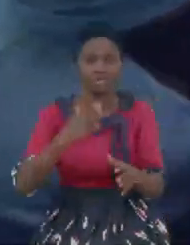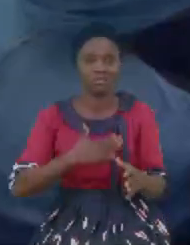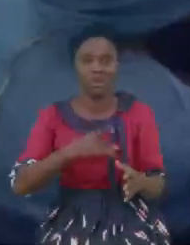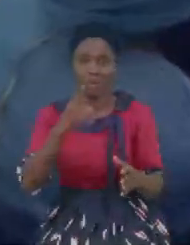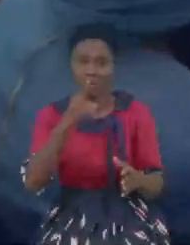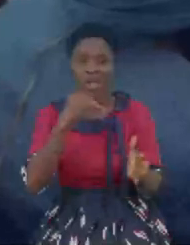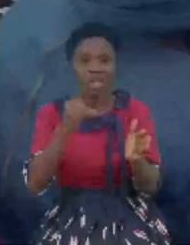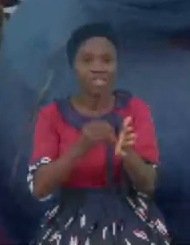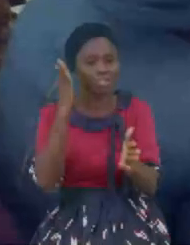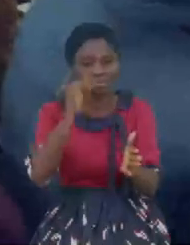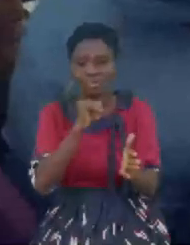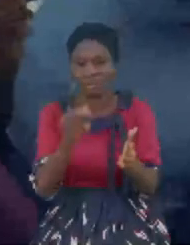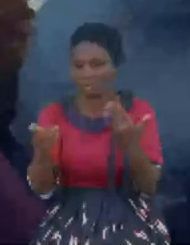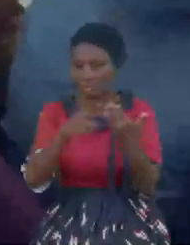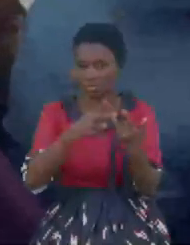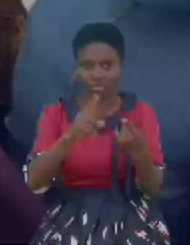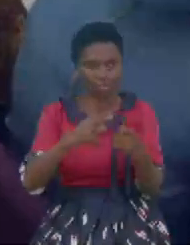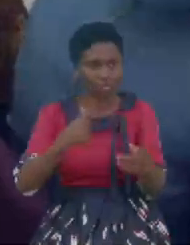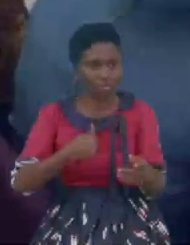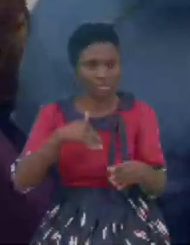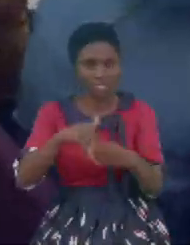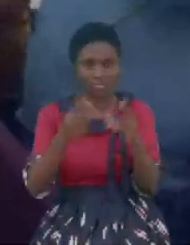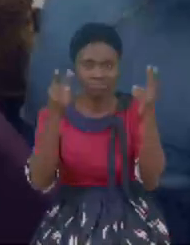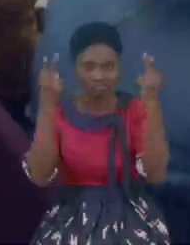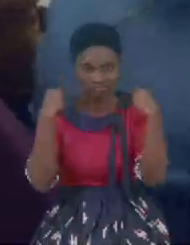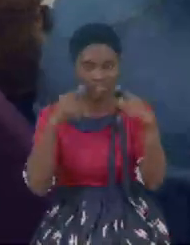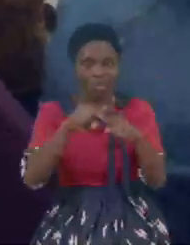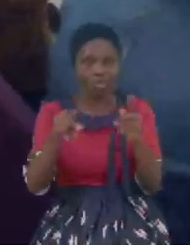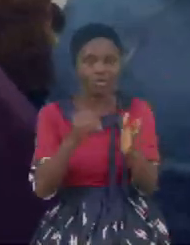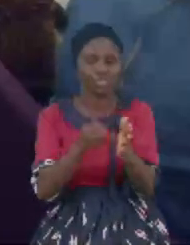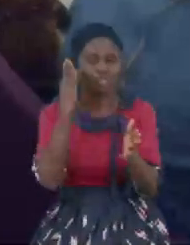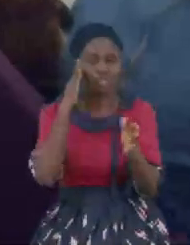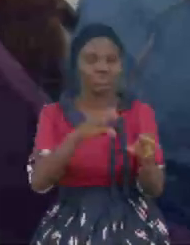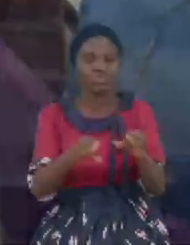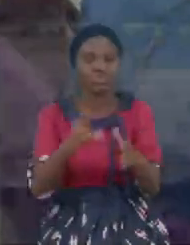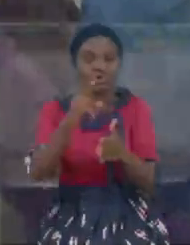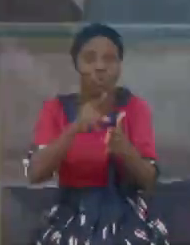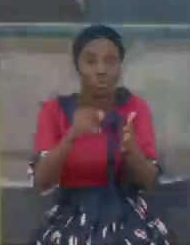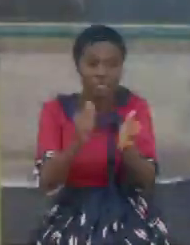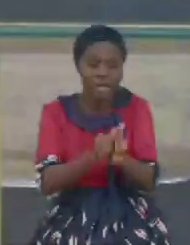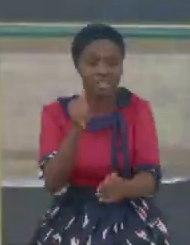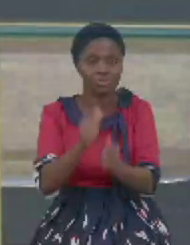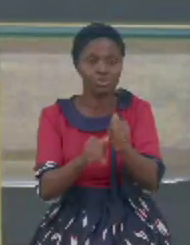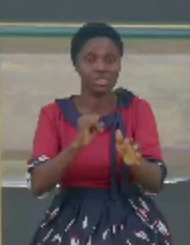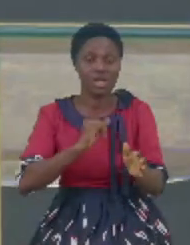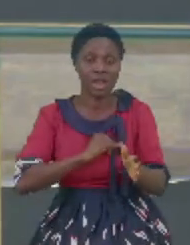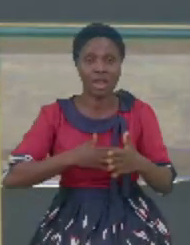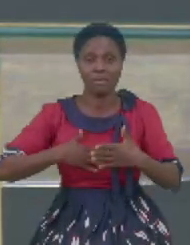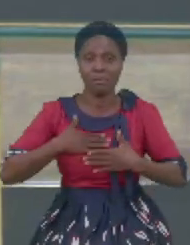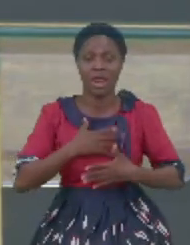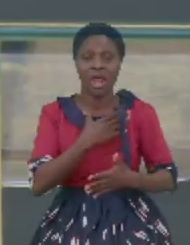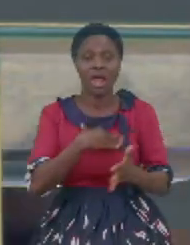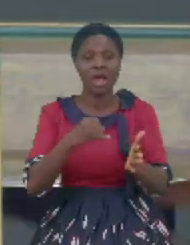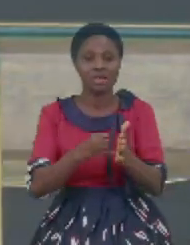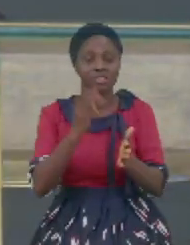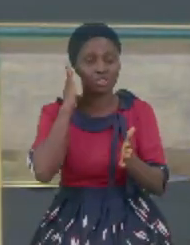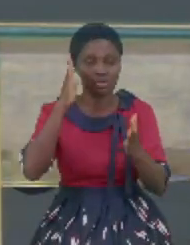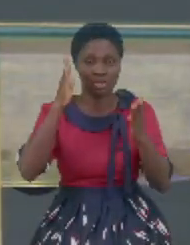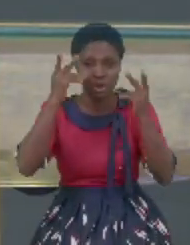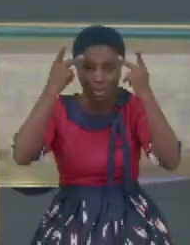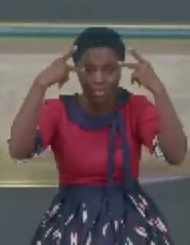sort de ma bouche. Elle ne retourne point à moi sans effet, sans avoir à